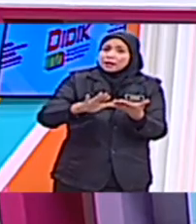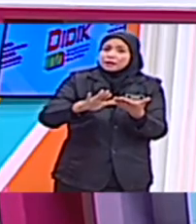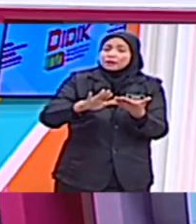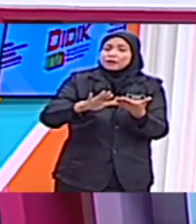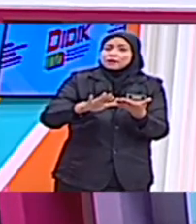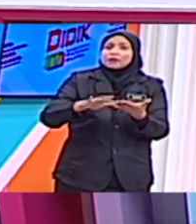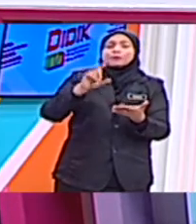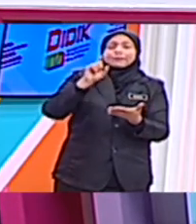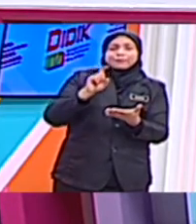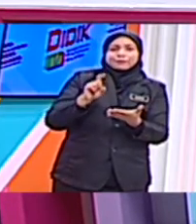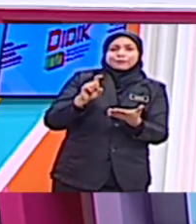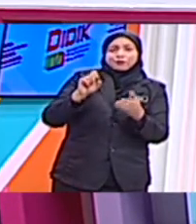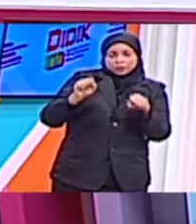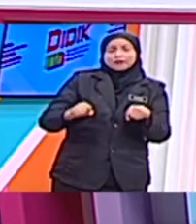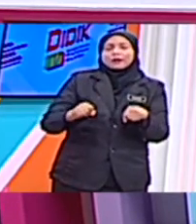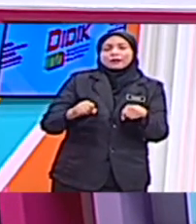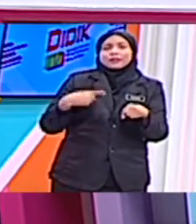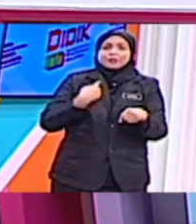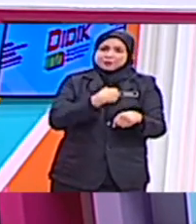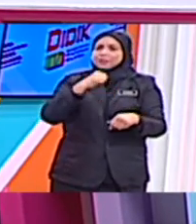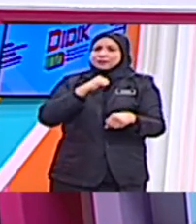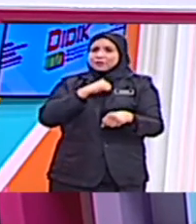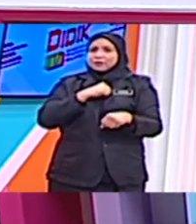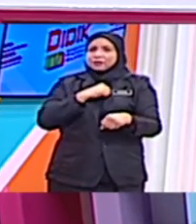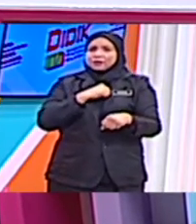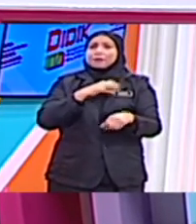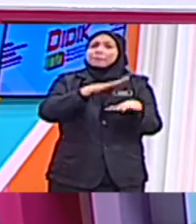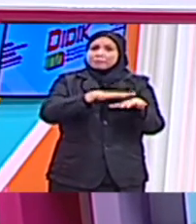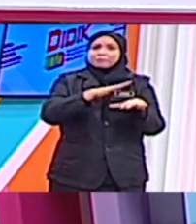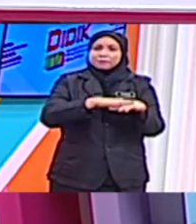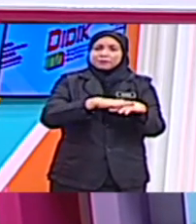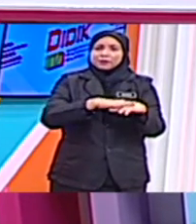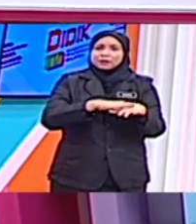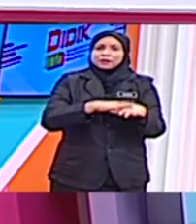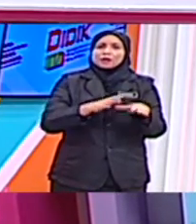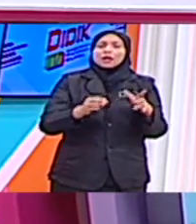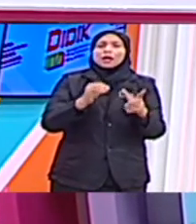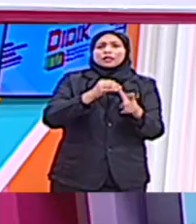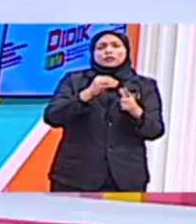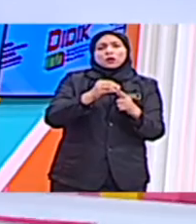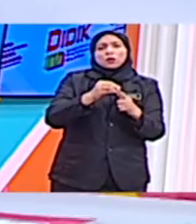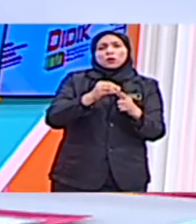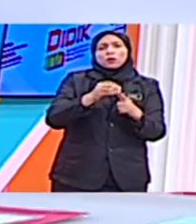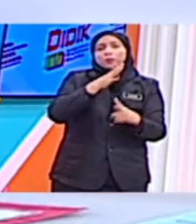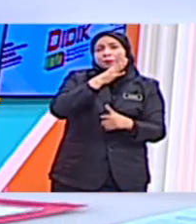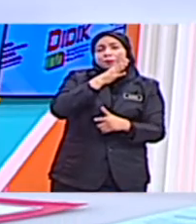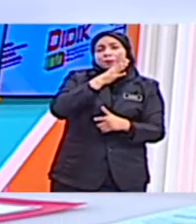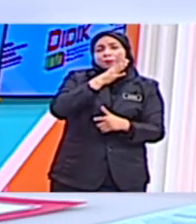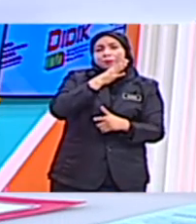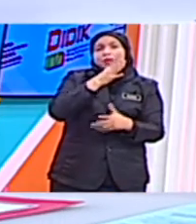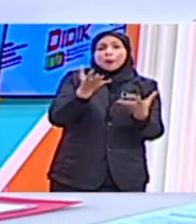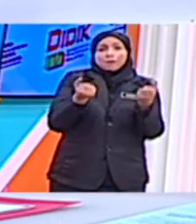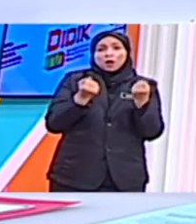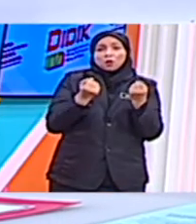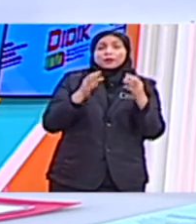Kita bolehlah sentuh anggota seksual kita kalau kita nak bersihkan. Ataupun bila ibu bapa kita atau ibu kita, selalunya ibulah, nak ajar